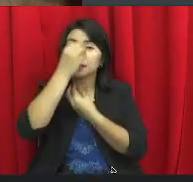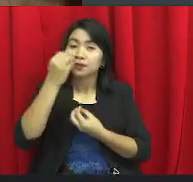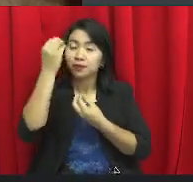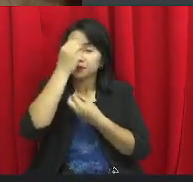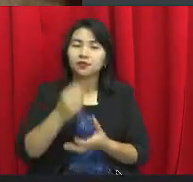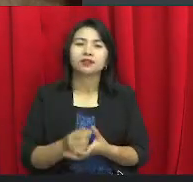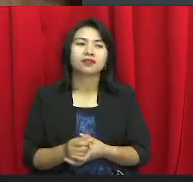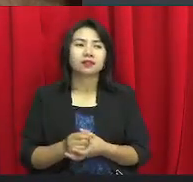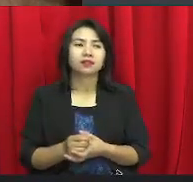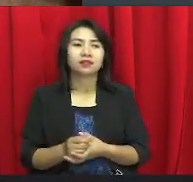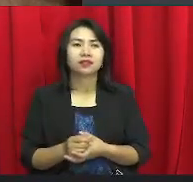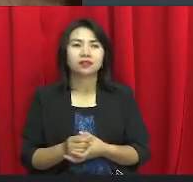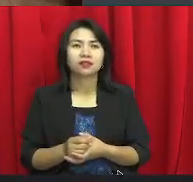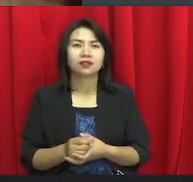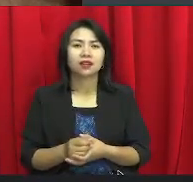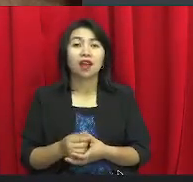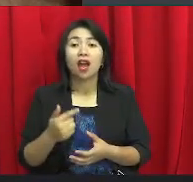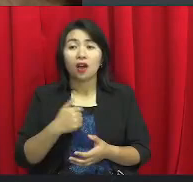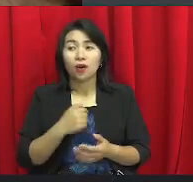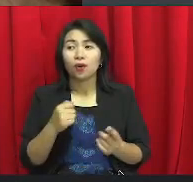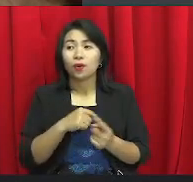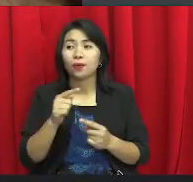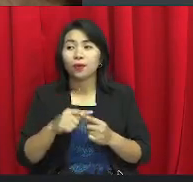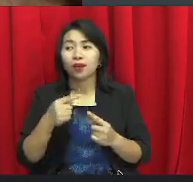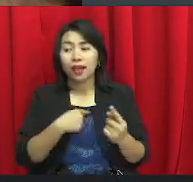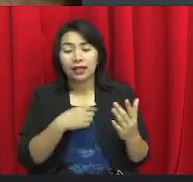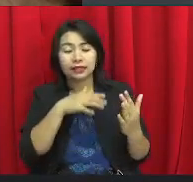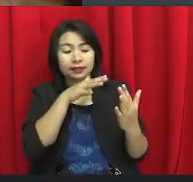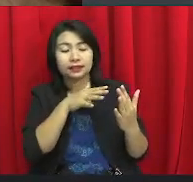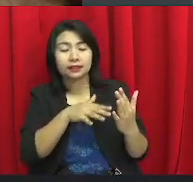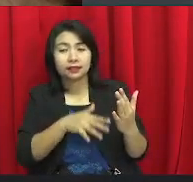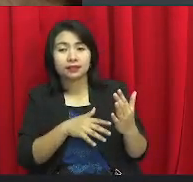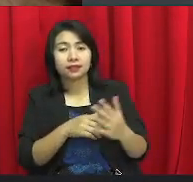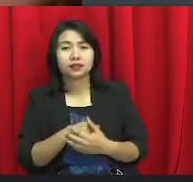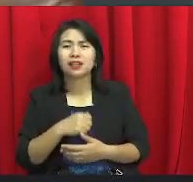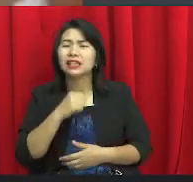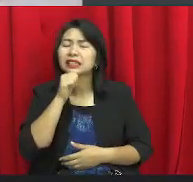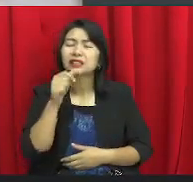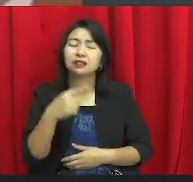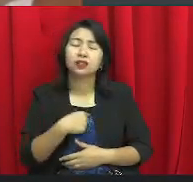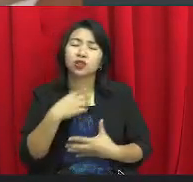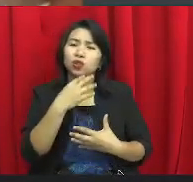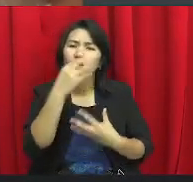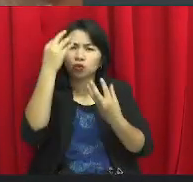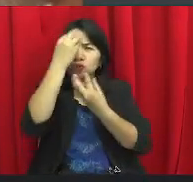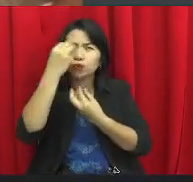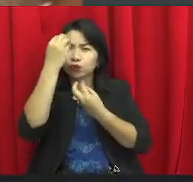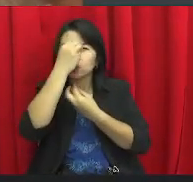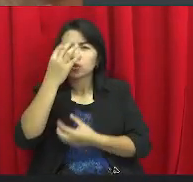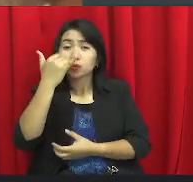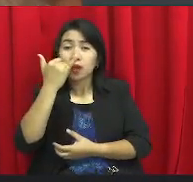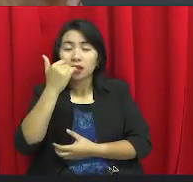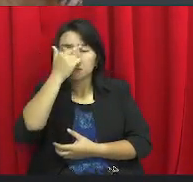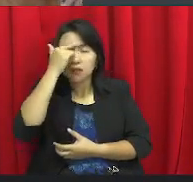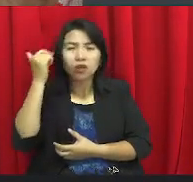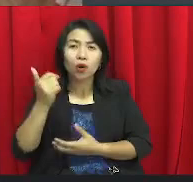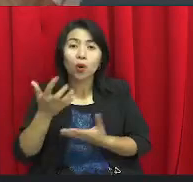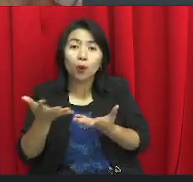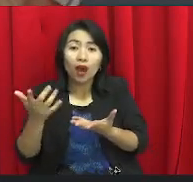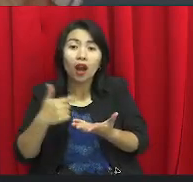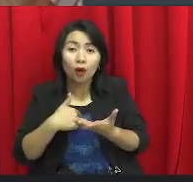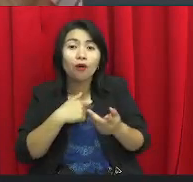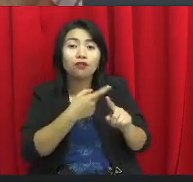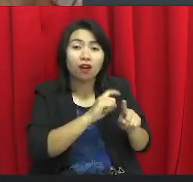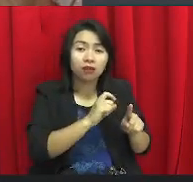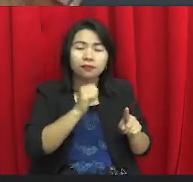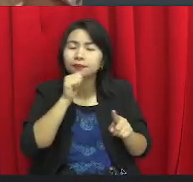ako'y nangangaral dito, habang ako'y nagtuturo dito, hindi ako confused kasi yung pinanggalingan ko mga kapatid, hindi